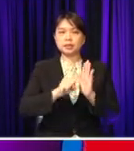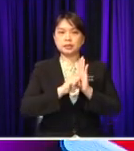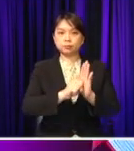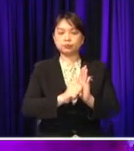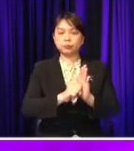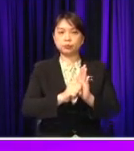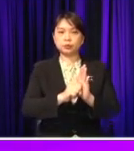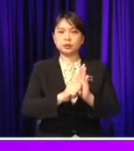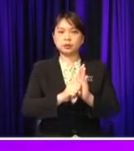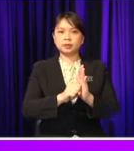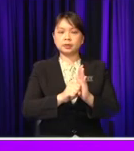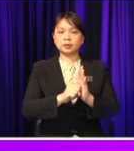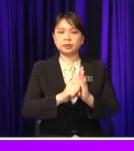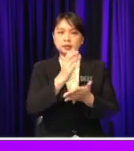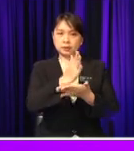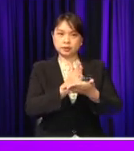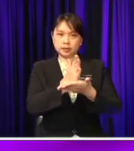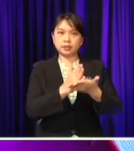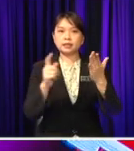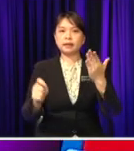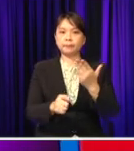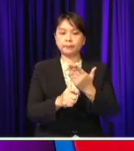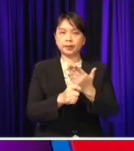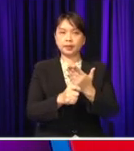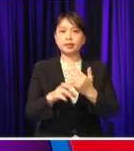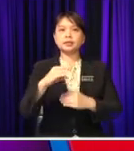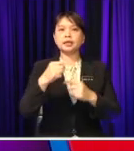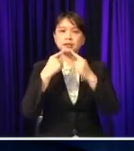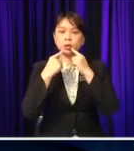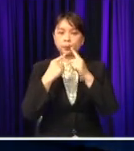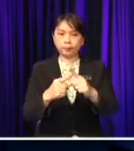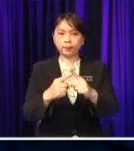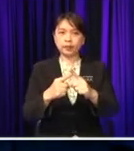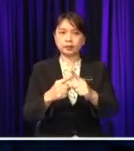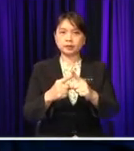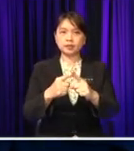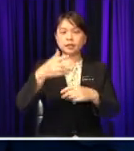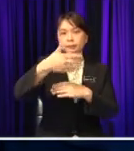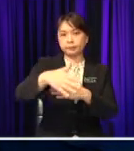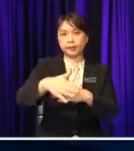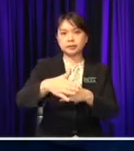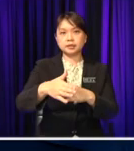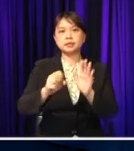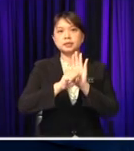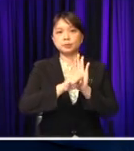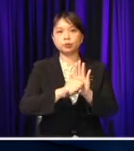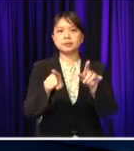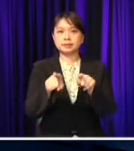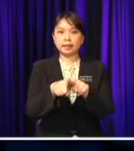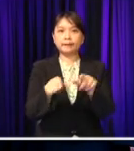satu dan jawabannya adalah selepas simbol sama dengan kita coba satu lagi satu lagi